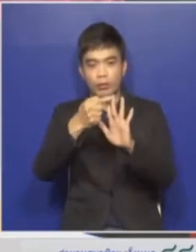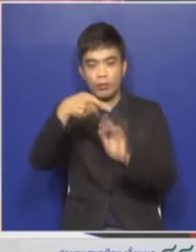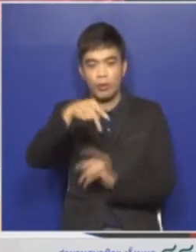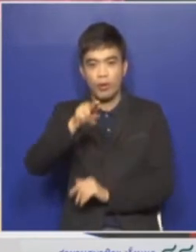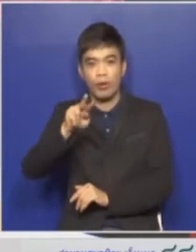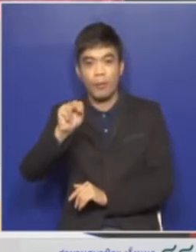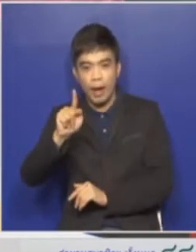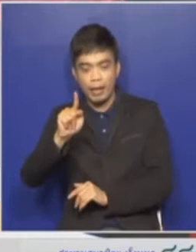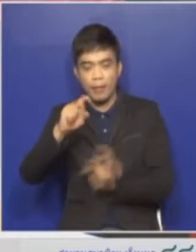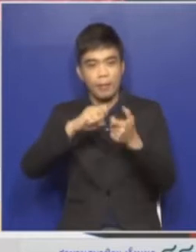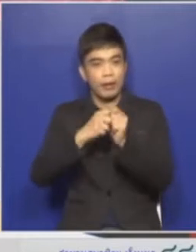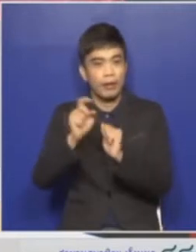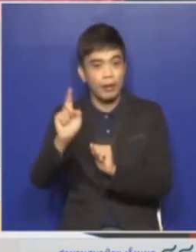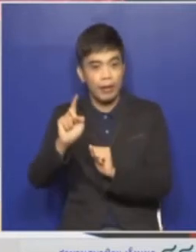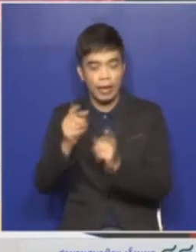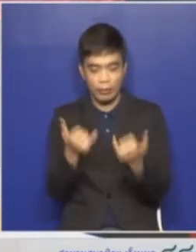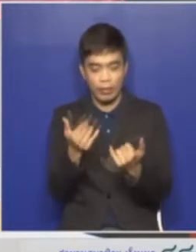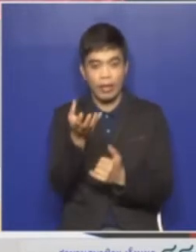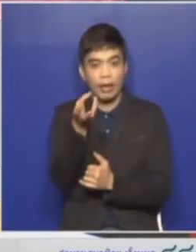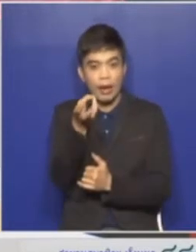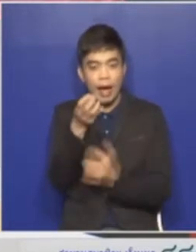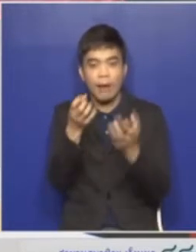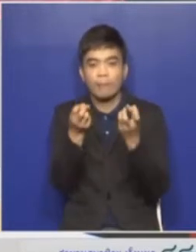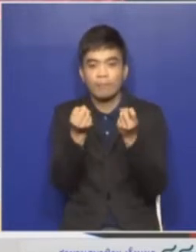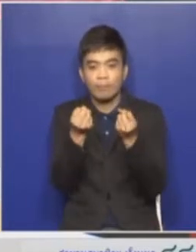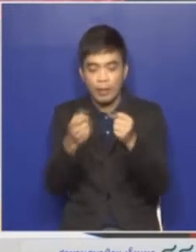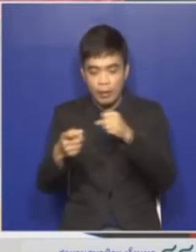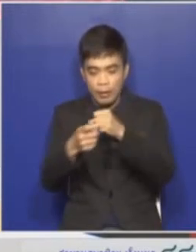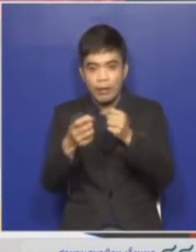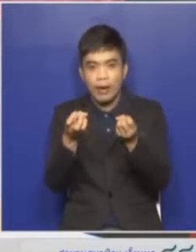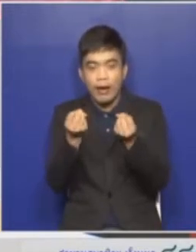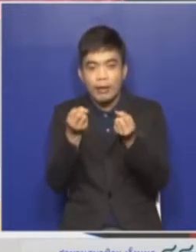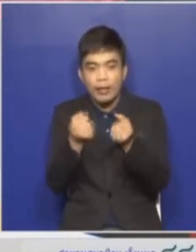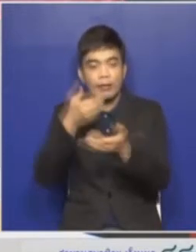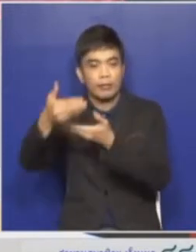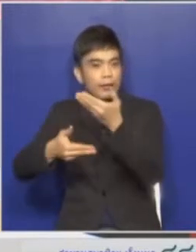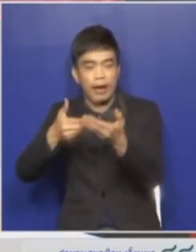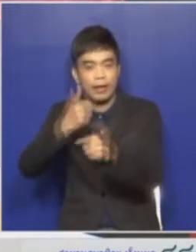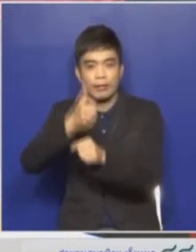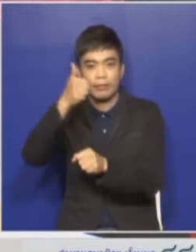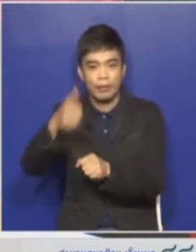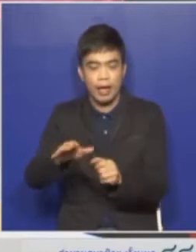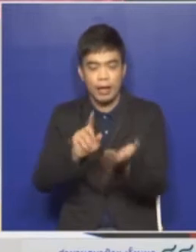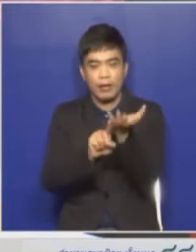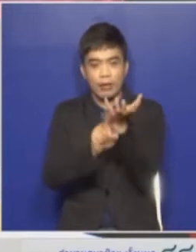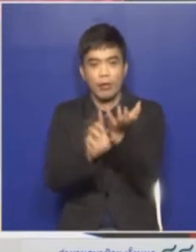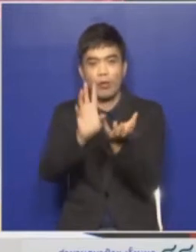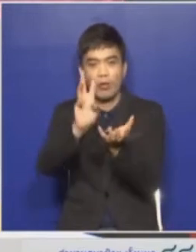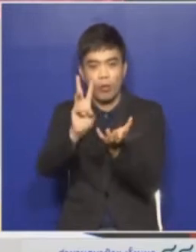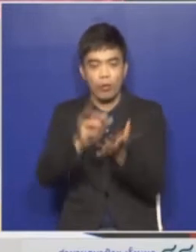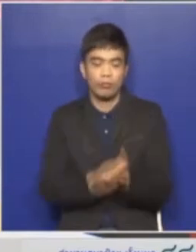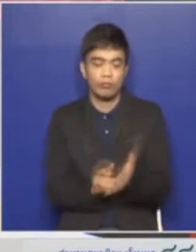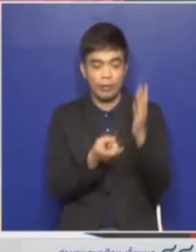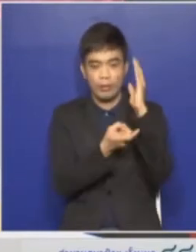ข้าวเหนียววันนี้ราคากิโลละ 6บาทแต่ลงสีไปรับซื้อยางพาราถ้วย